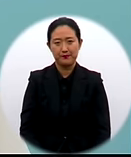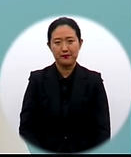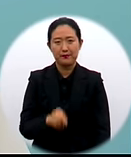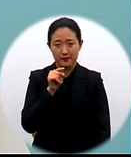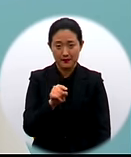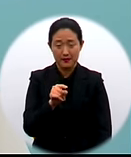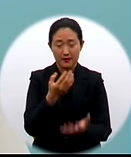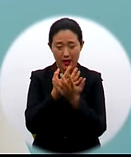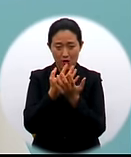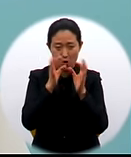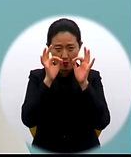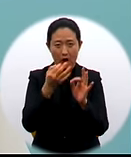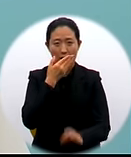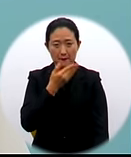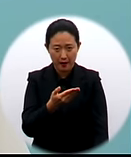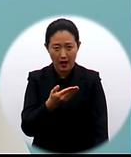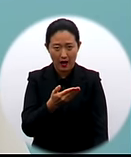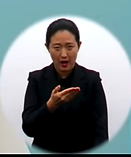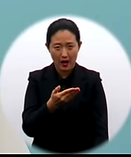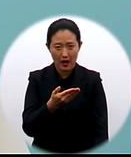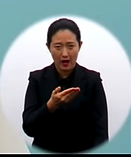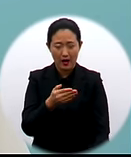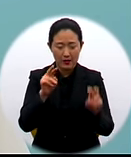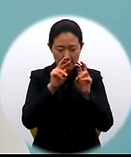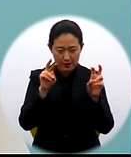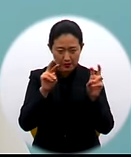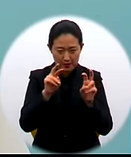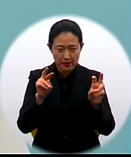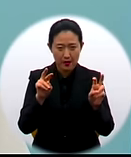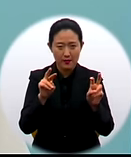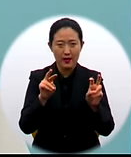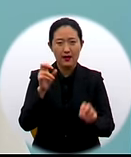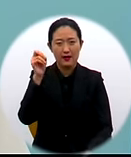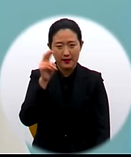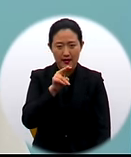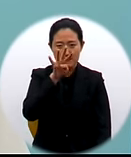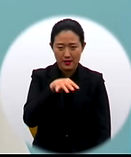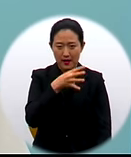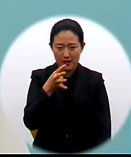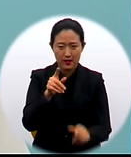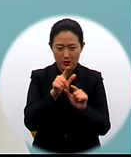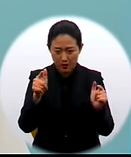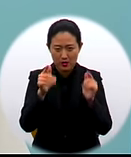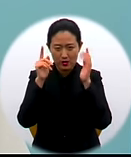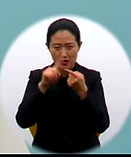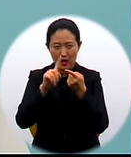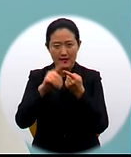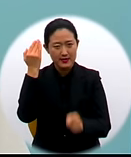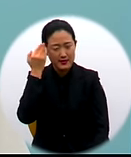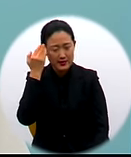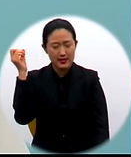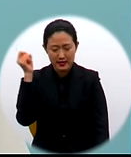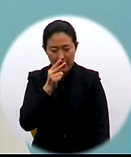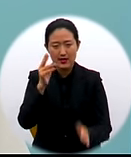다시 학습하고 새로운 데이터에 대한 인사이트를 다시 학습해서 최근에 뭐 흔히 말하는 데이터 분석가가 되는 겁니다. 이들이